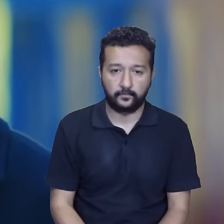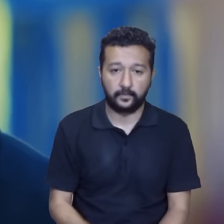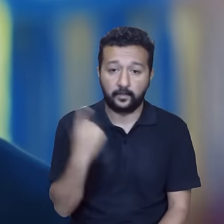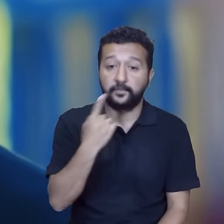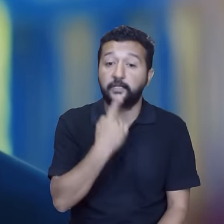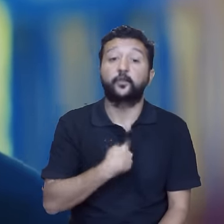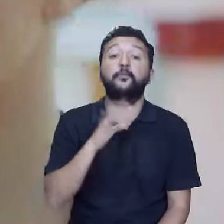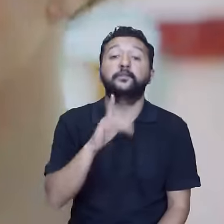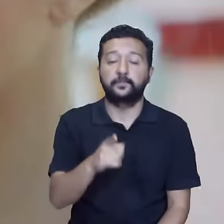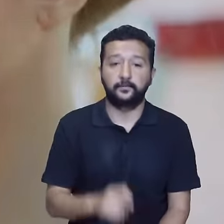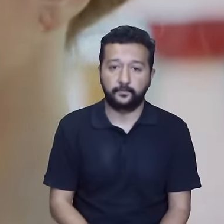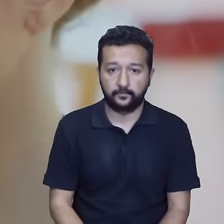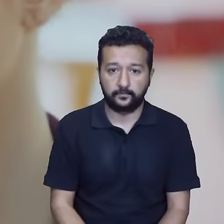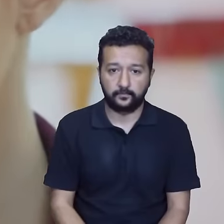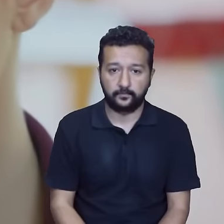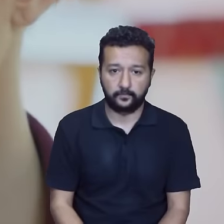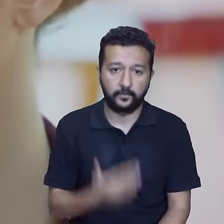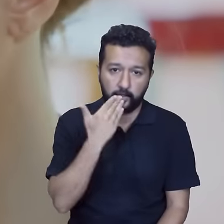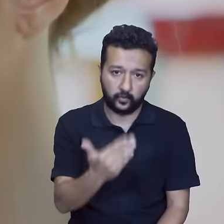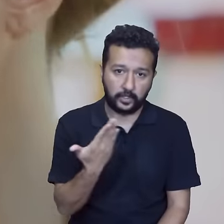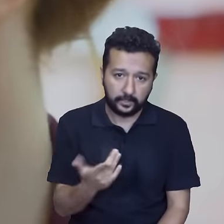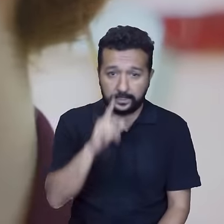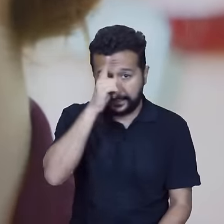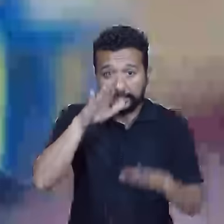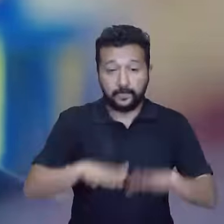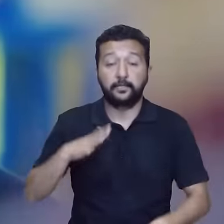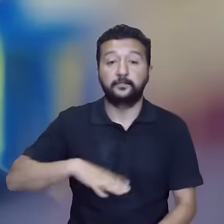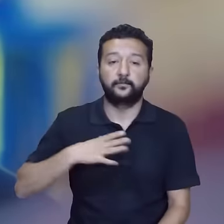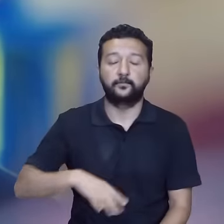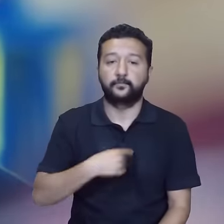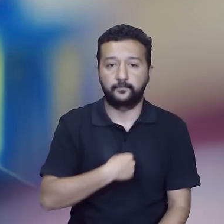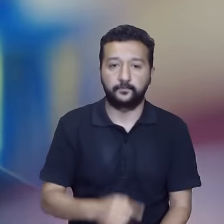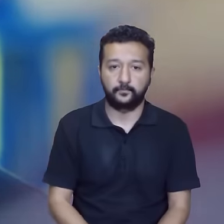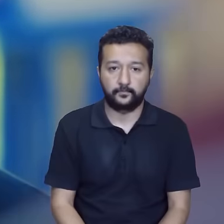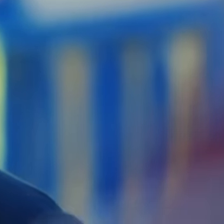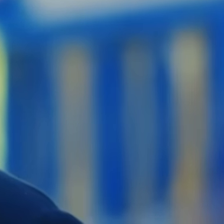Bir şey söylemeyecek misin? Söyledim ya, yalnız kalmak istiyorum.